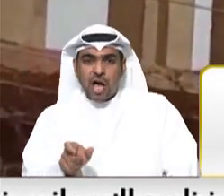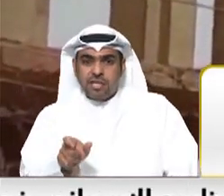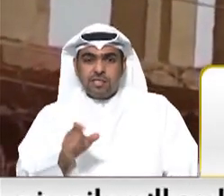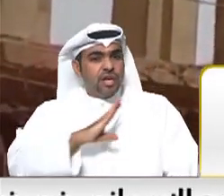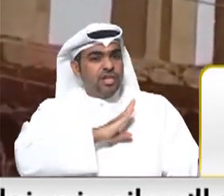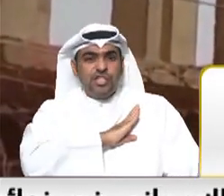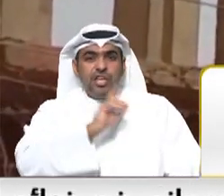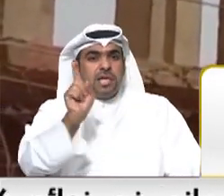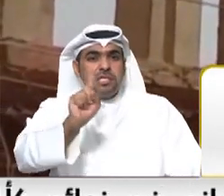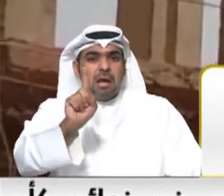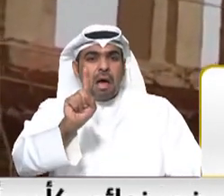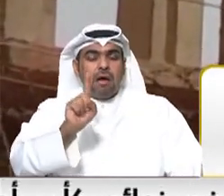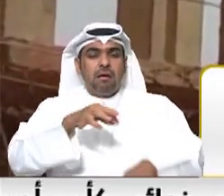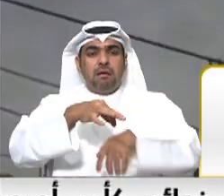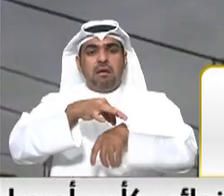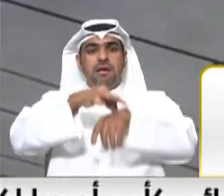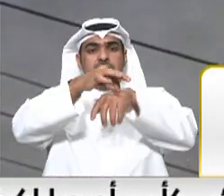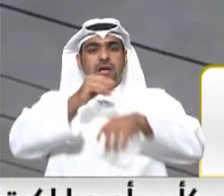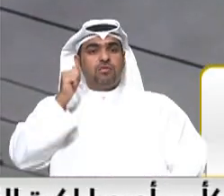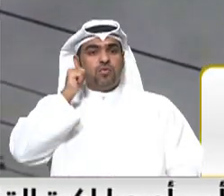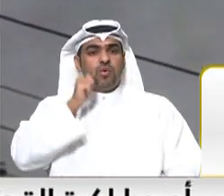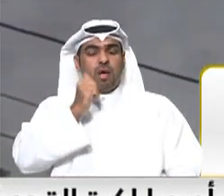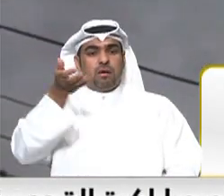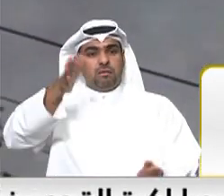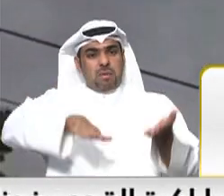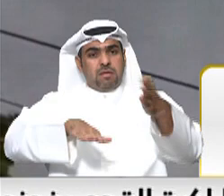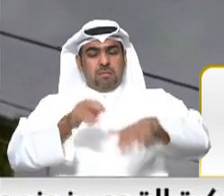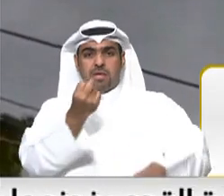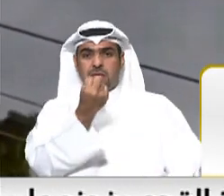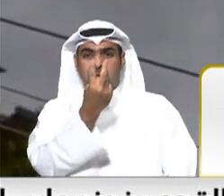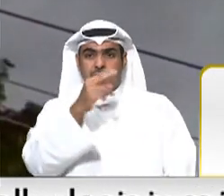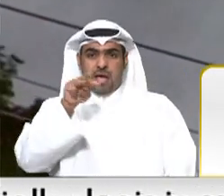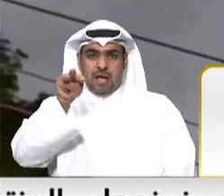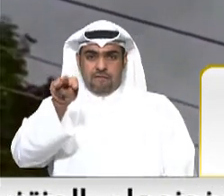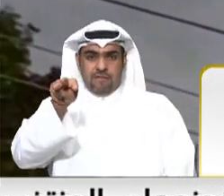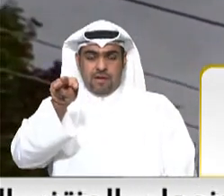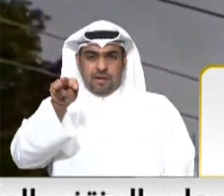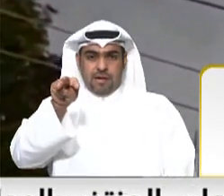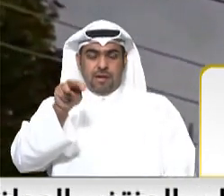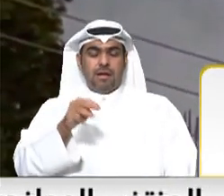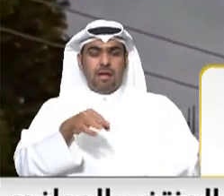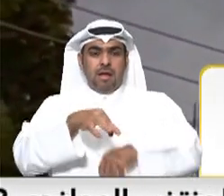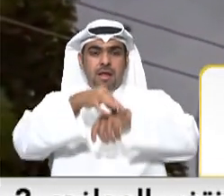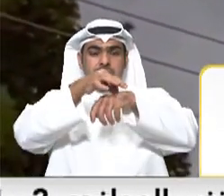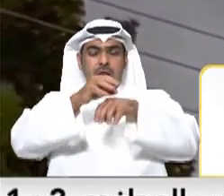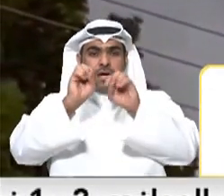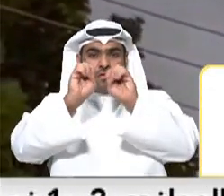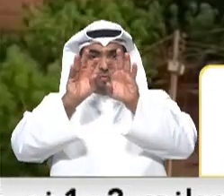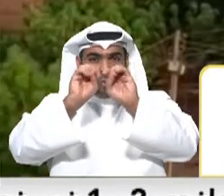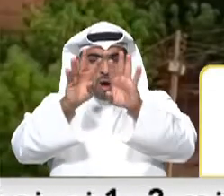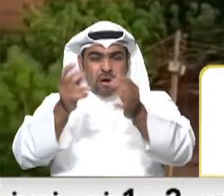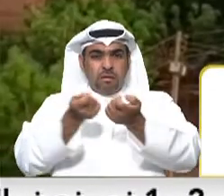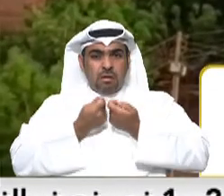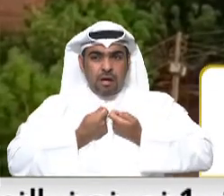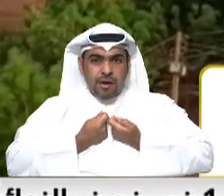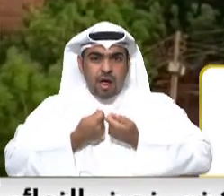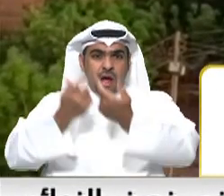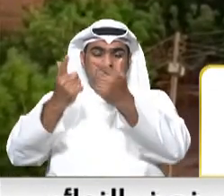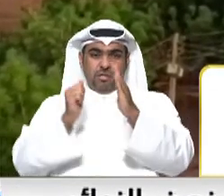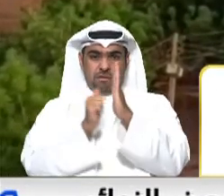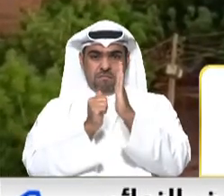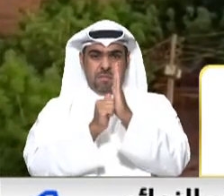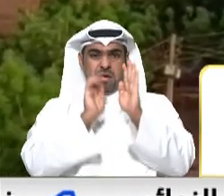من 143000 شخص من منازلهم الى مدن اخرى بالولايه وفي ولايه